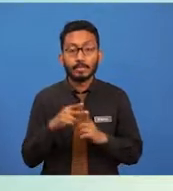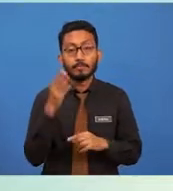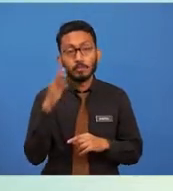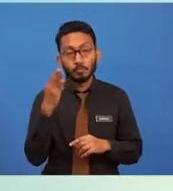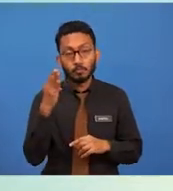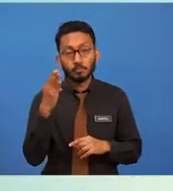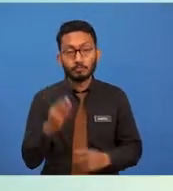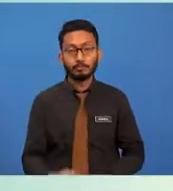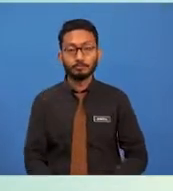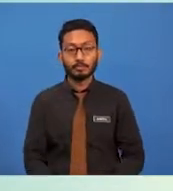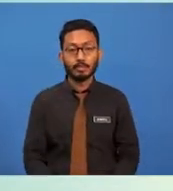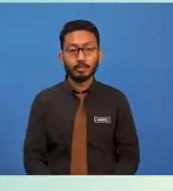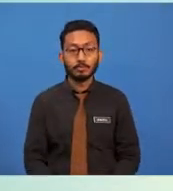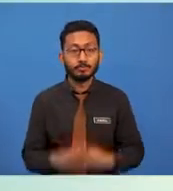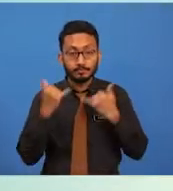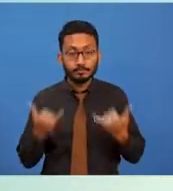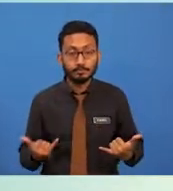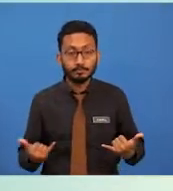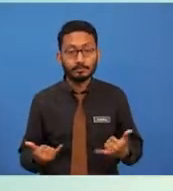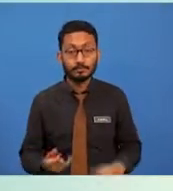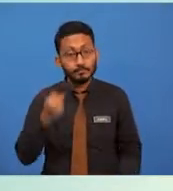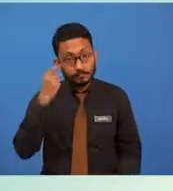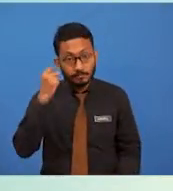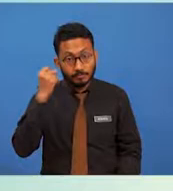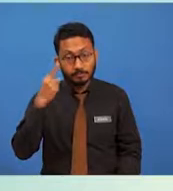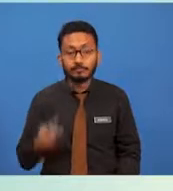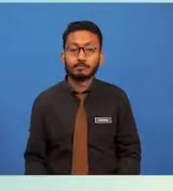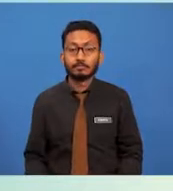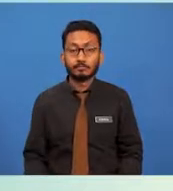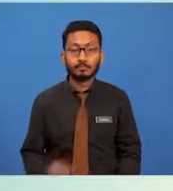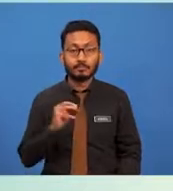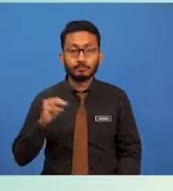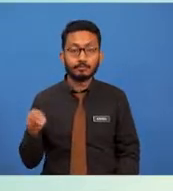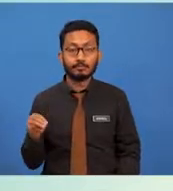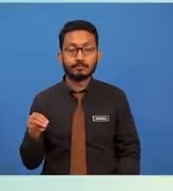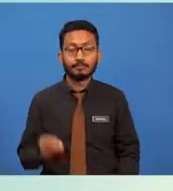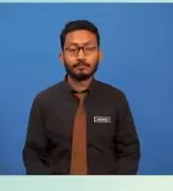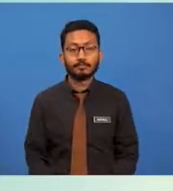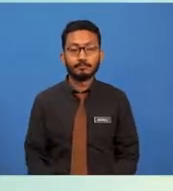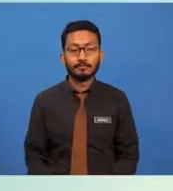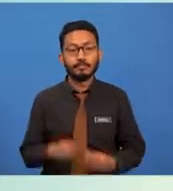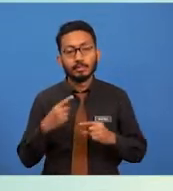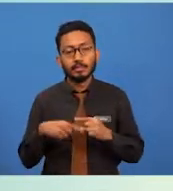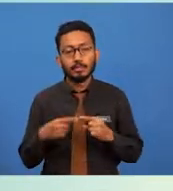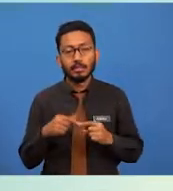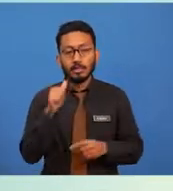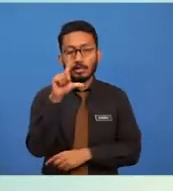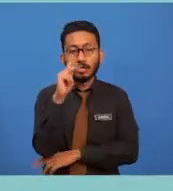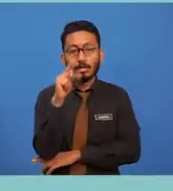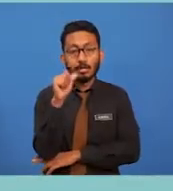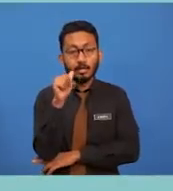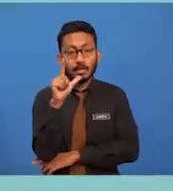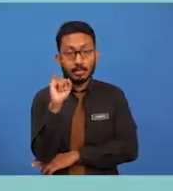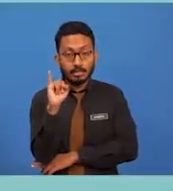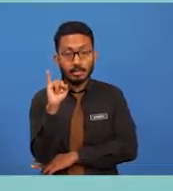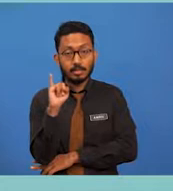Setakat ini, adakah murid-murid telah mendapat gambaran jelas tentang alkali? Mari kita lihat